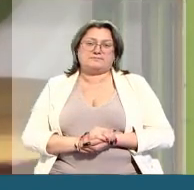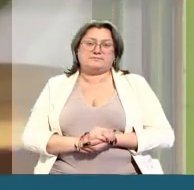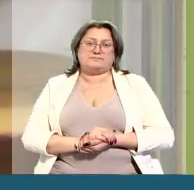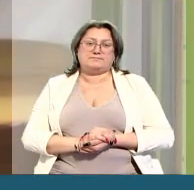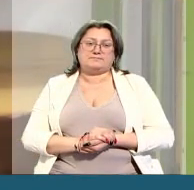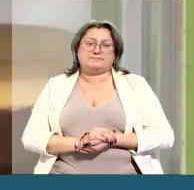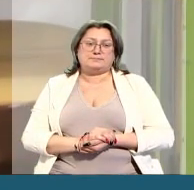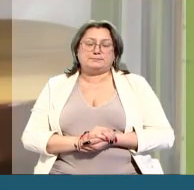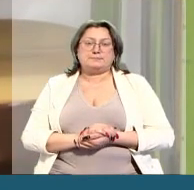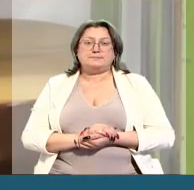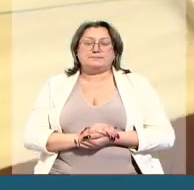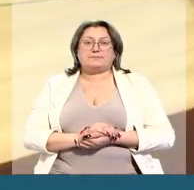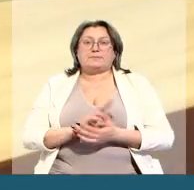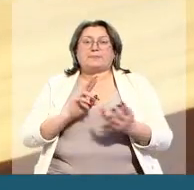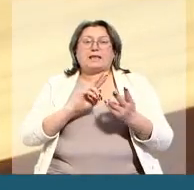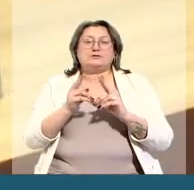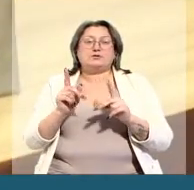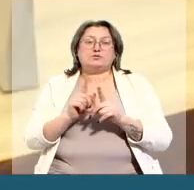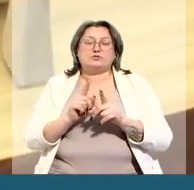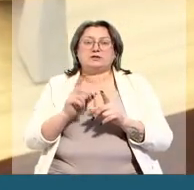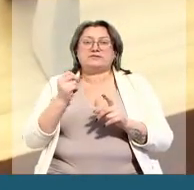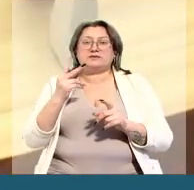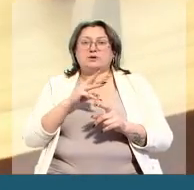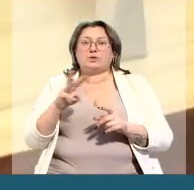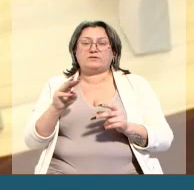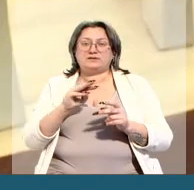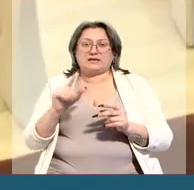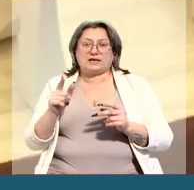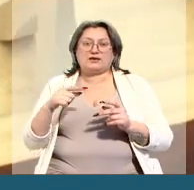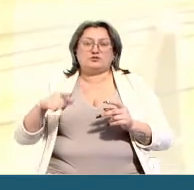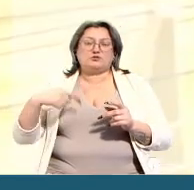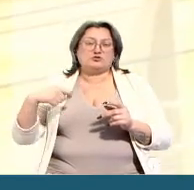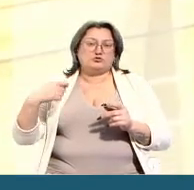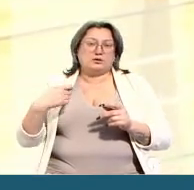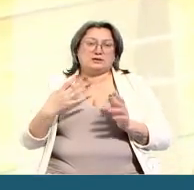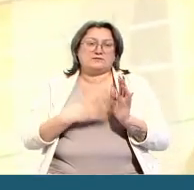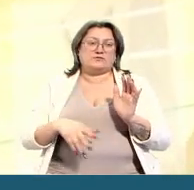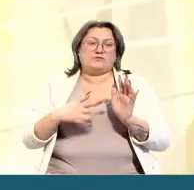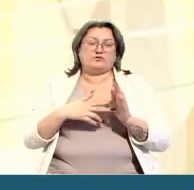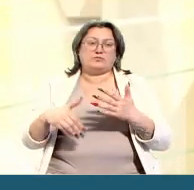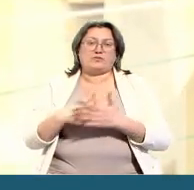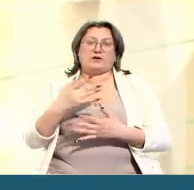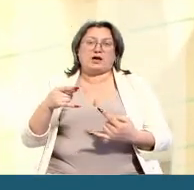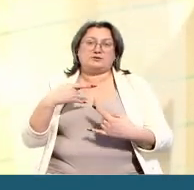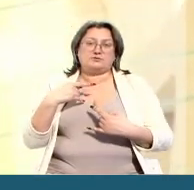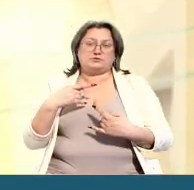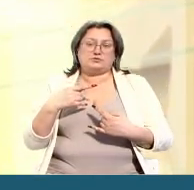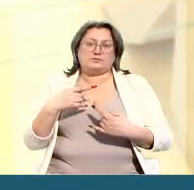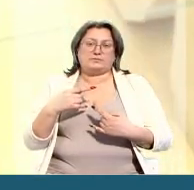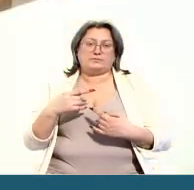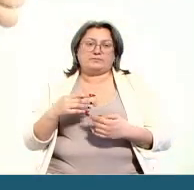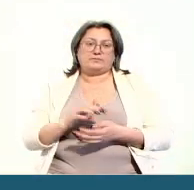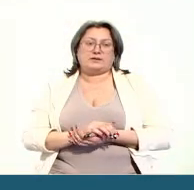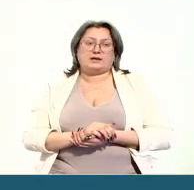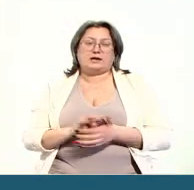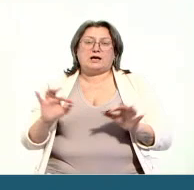қалмаған. 12 миллион теңгеге 98 жаңа киім тігілген. Көпжақты акустикалық жүйе толық жиынтығы 14 миллион